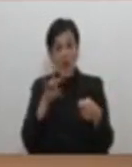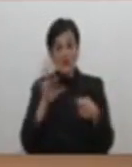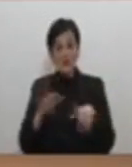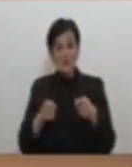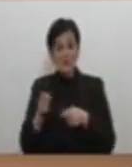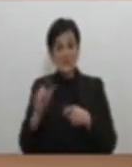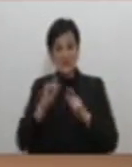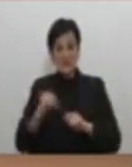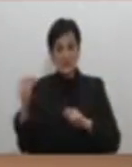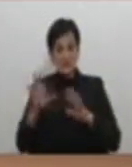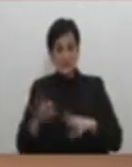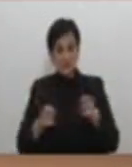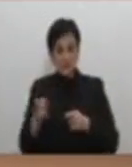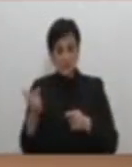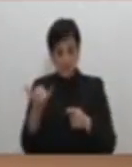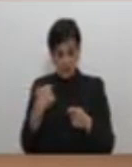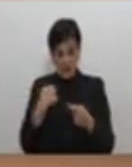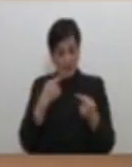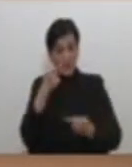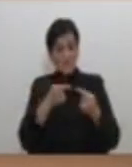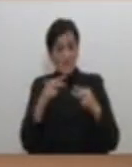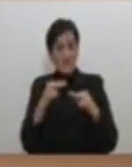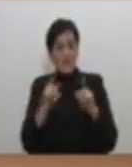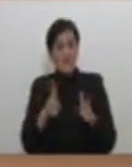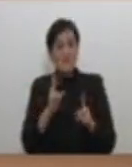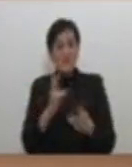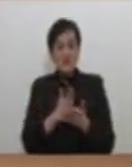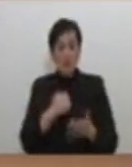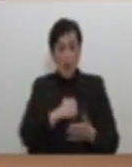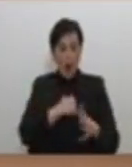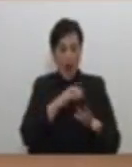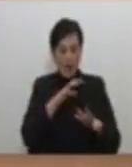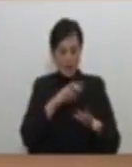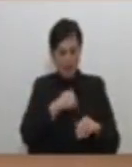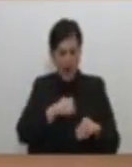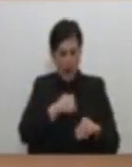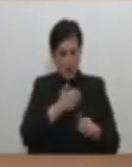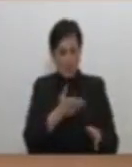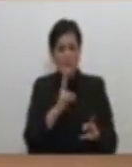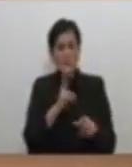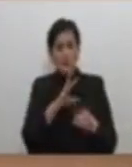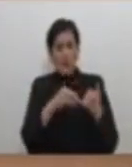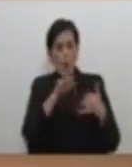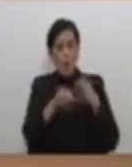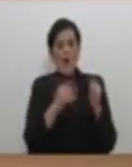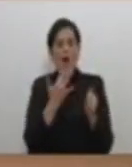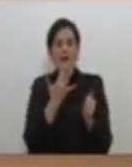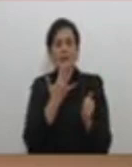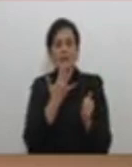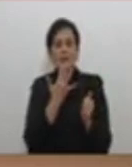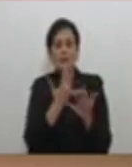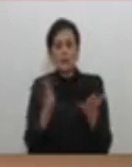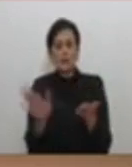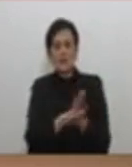ჩვენ ვიბრძვით დღეს, რომ დავადასტუროთ, ვინ არის აგრესორი, ვინ არის ოკუპანტი, ვინ ჩაატარა ეთნიკური წმენდა